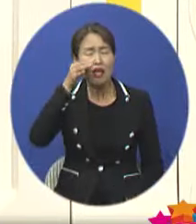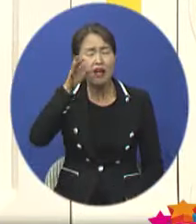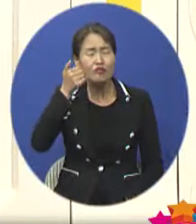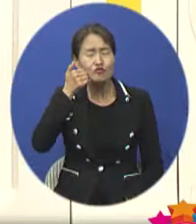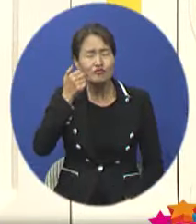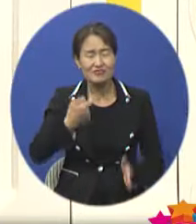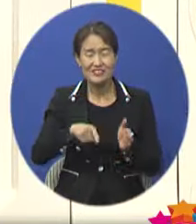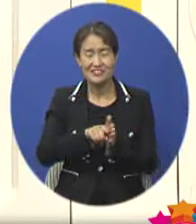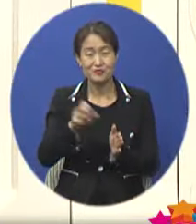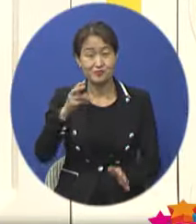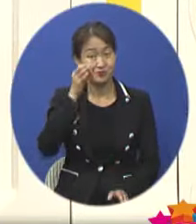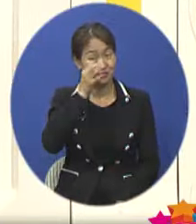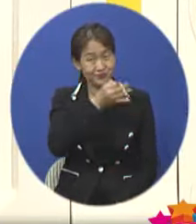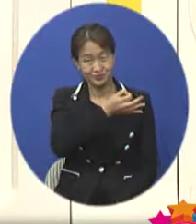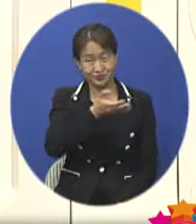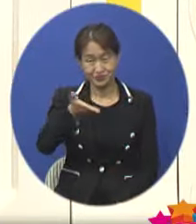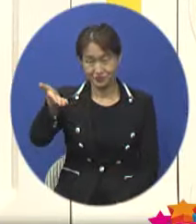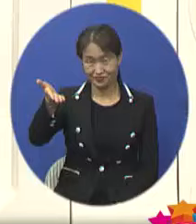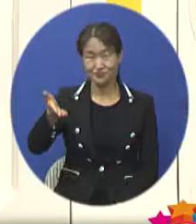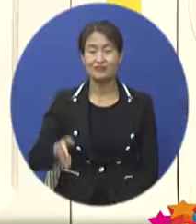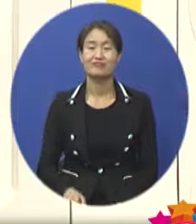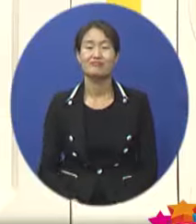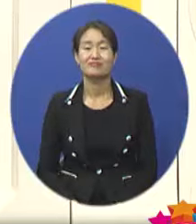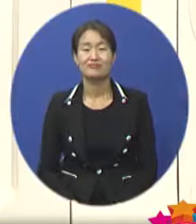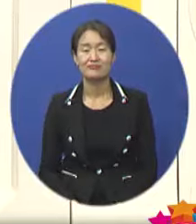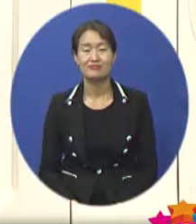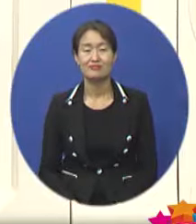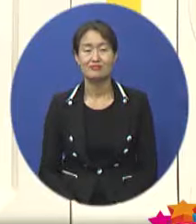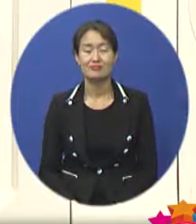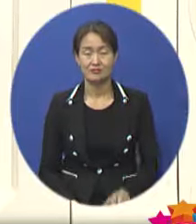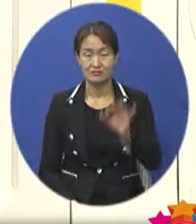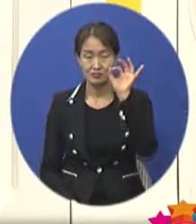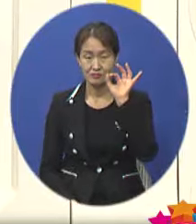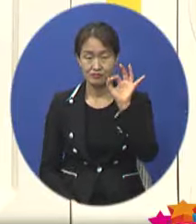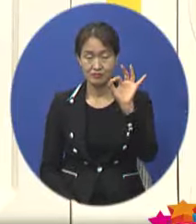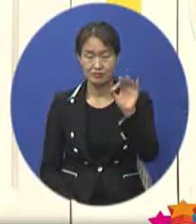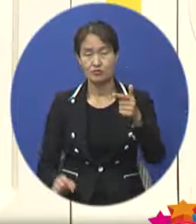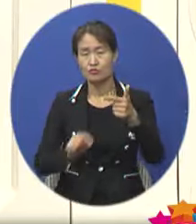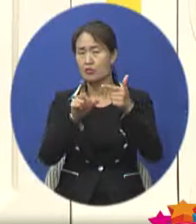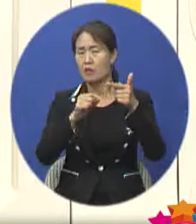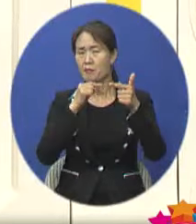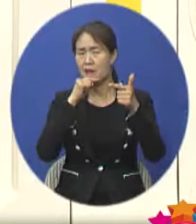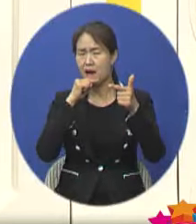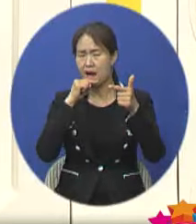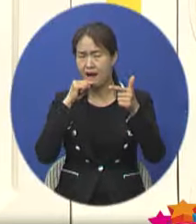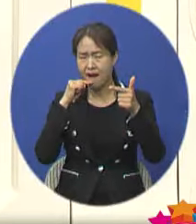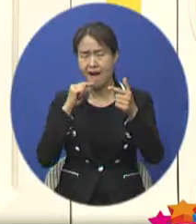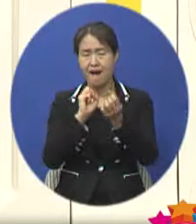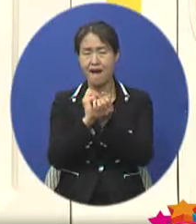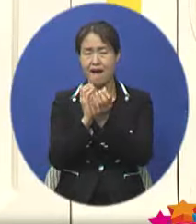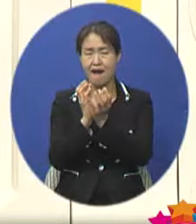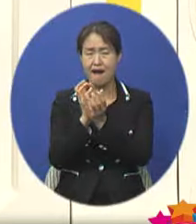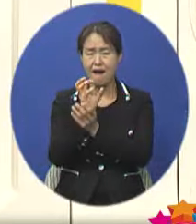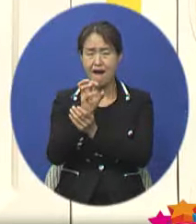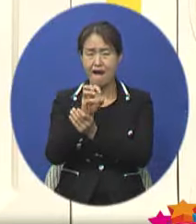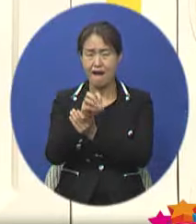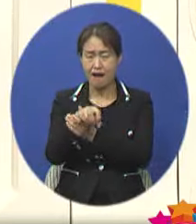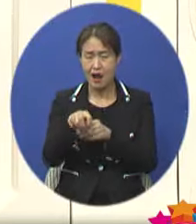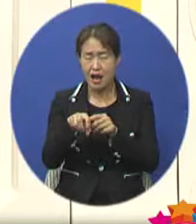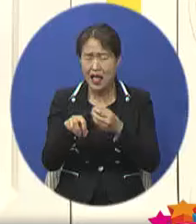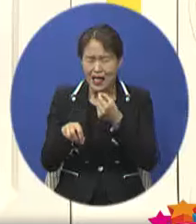위해서 또 보여드리겠습니다. 보여드릴게요. 자, 힐링푸드 퀴즈. 자, 이것은요, 6월에 네. 붉게 익으면서 아주